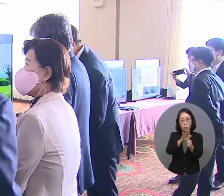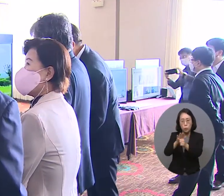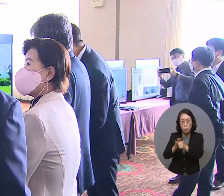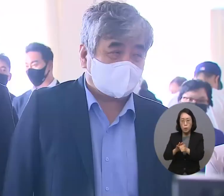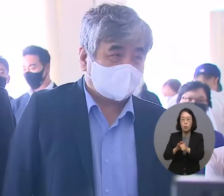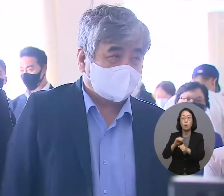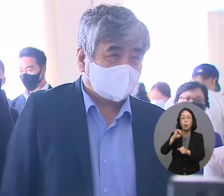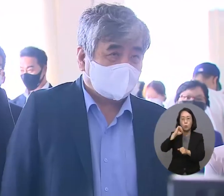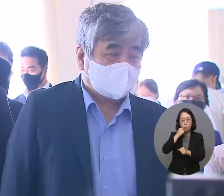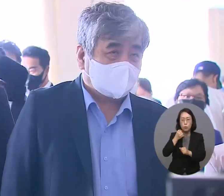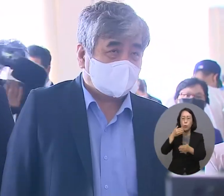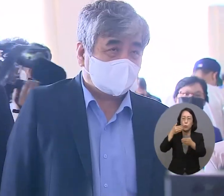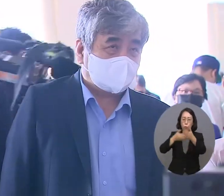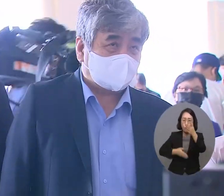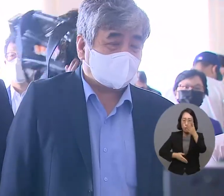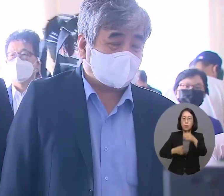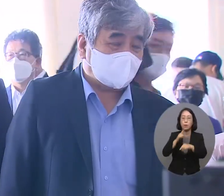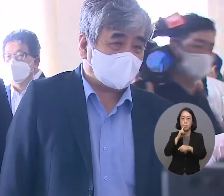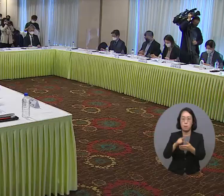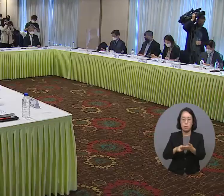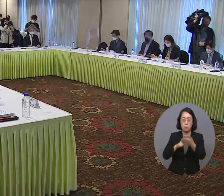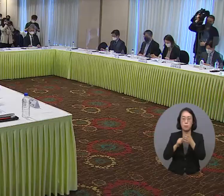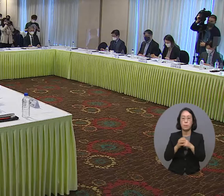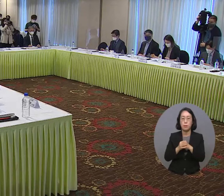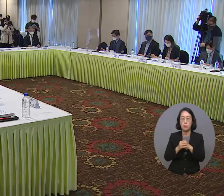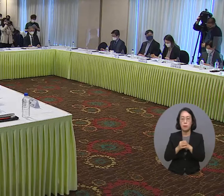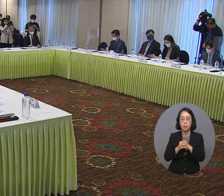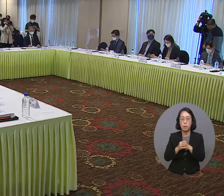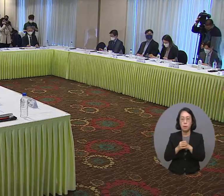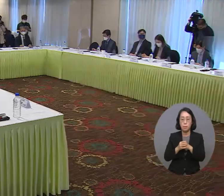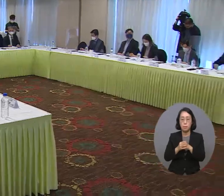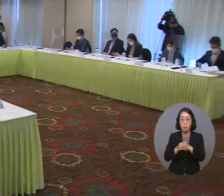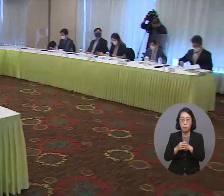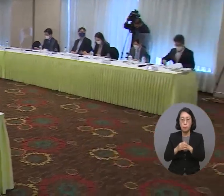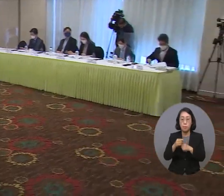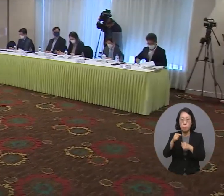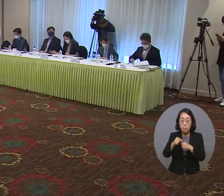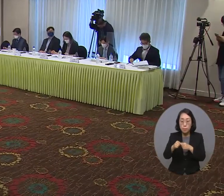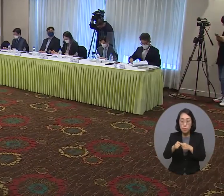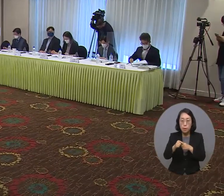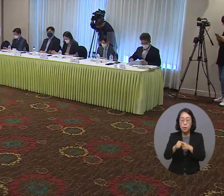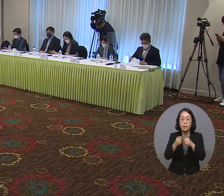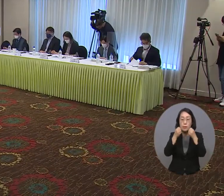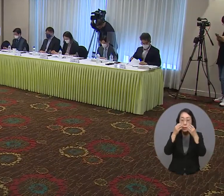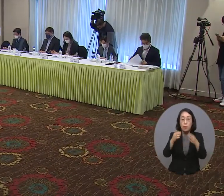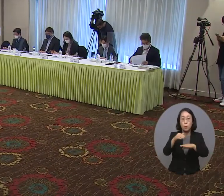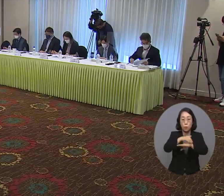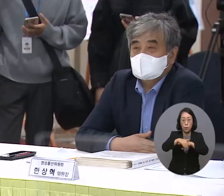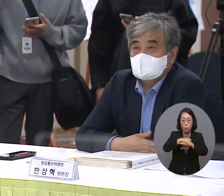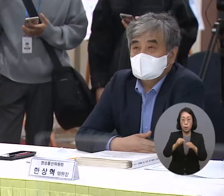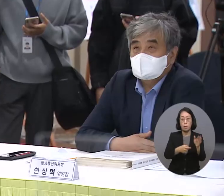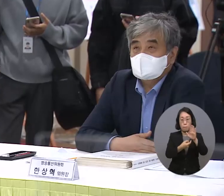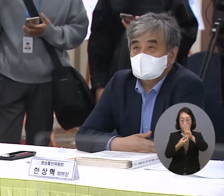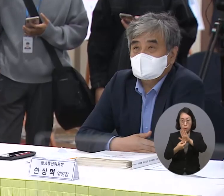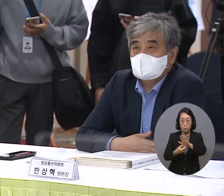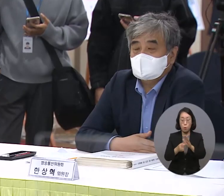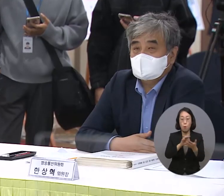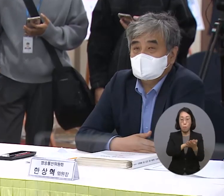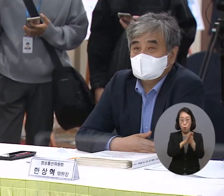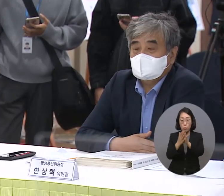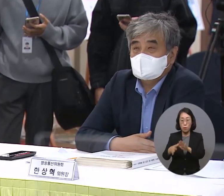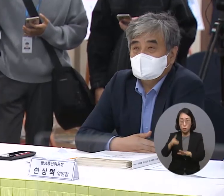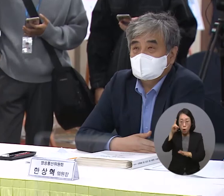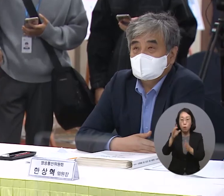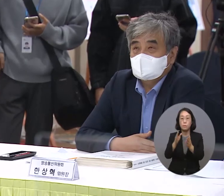부족하다는 지적이 제기되었습니다. 이에 방통위는 새로운 미디어 포용 종합계획을 발표하고 그 변화의 첫